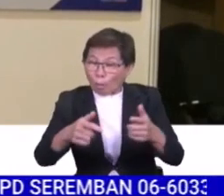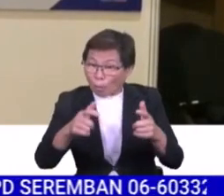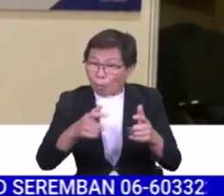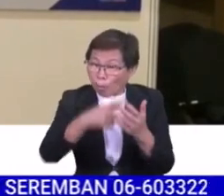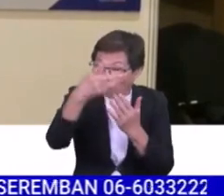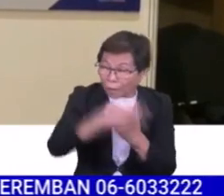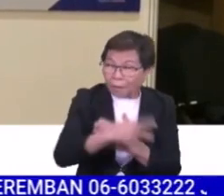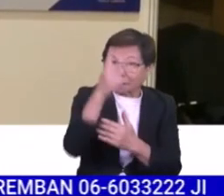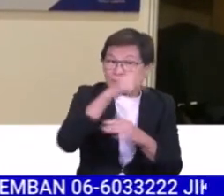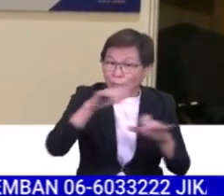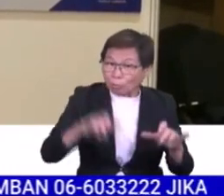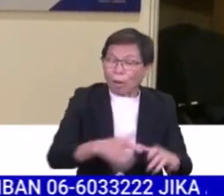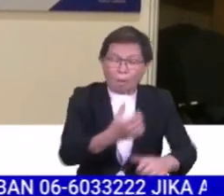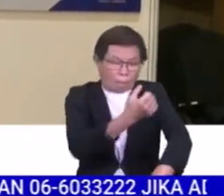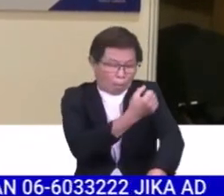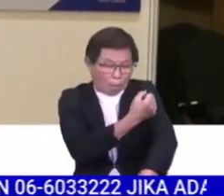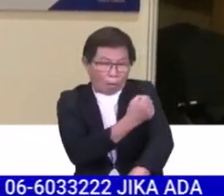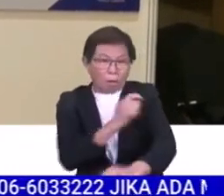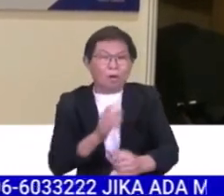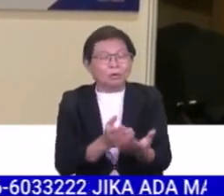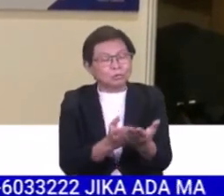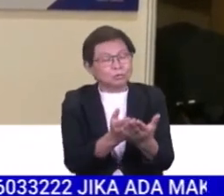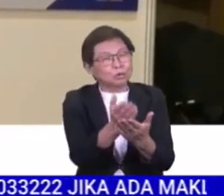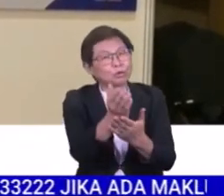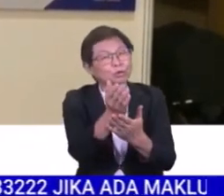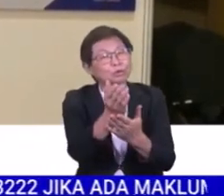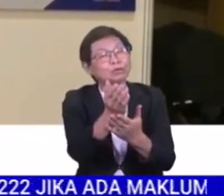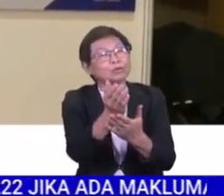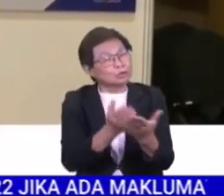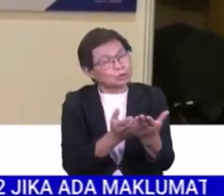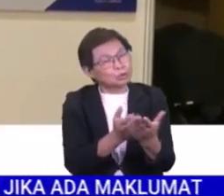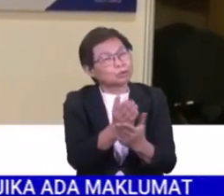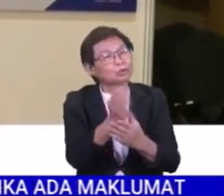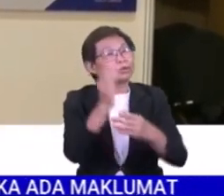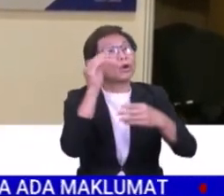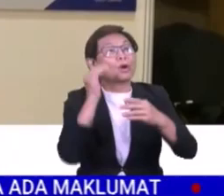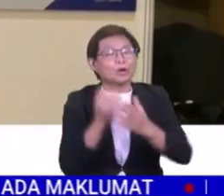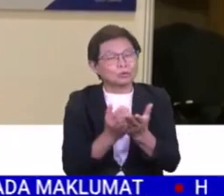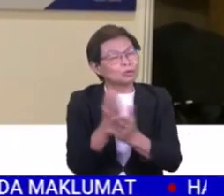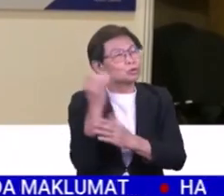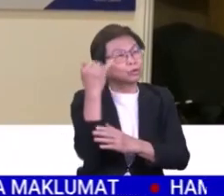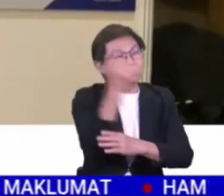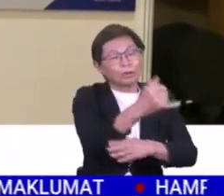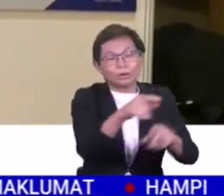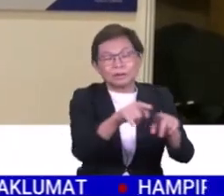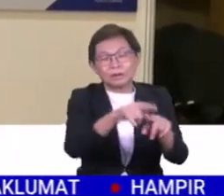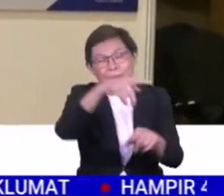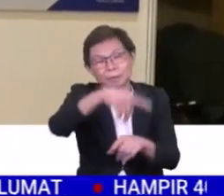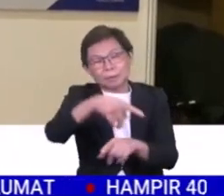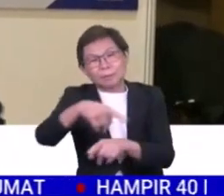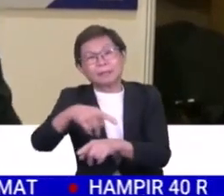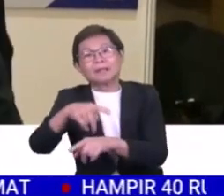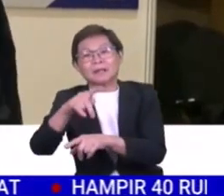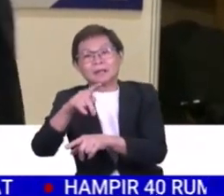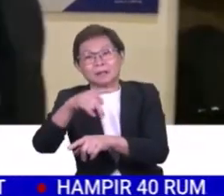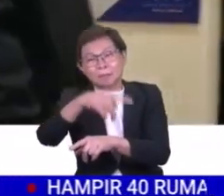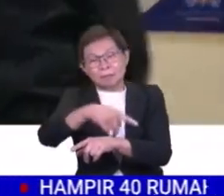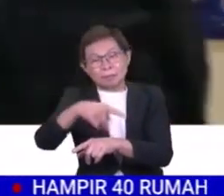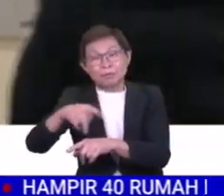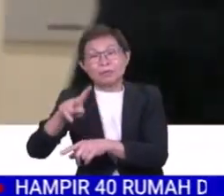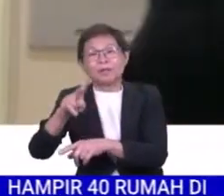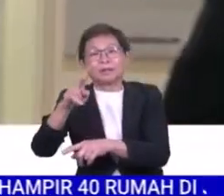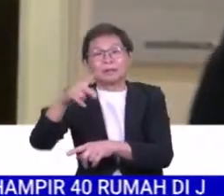kerajaan termasuklah pemberian vaksin secara jumpa terus atau walk-in seperti yang dilakukan di PPV WTC ini.